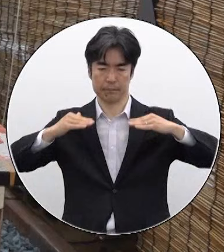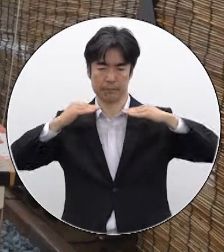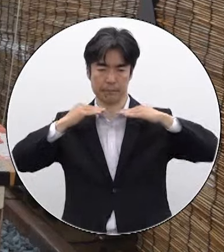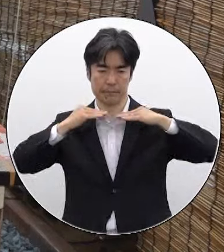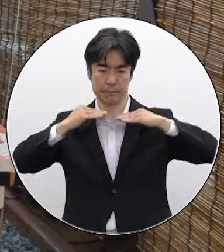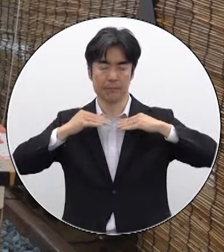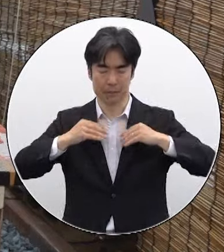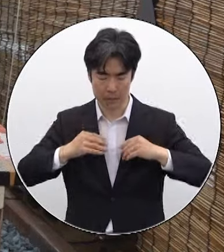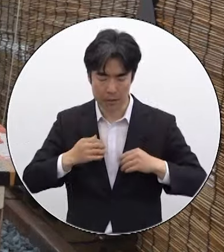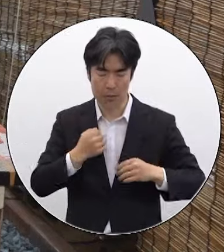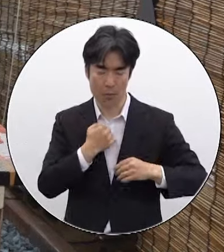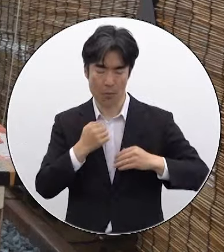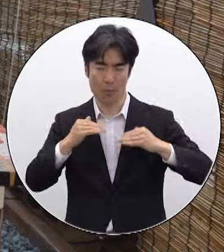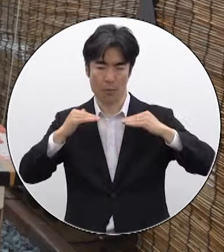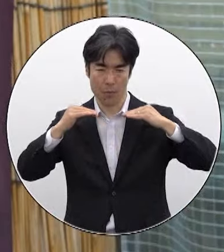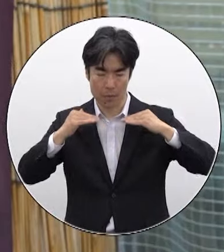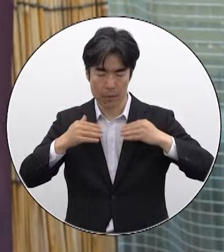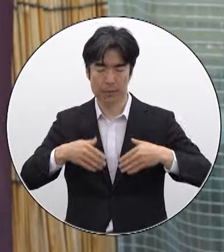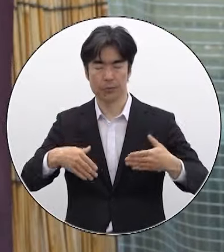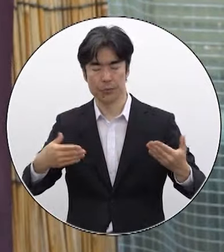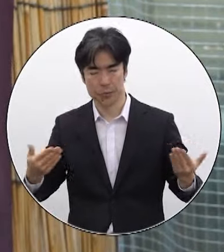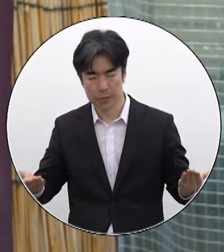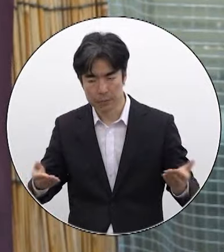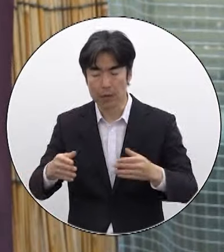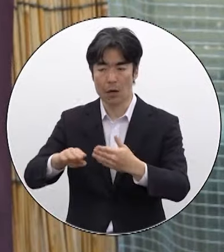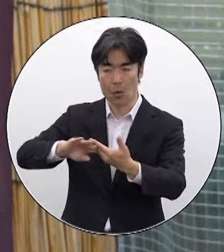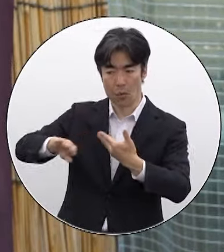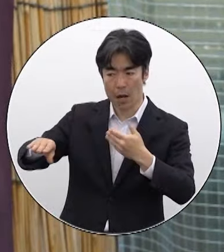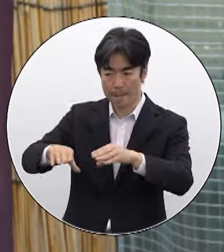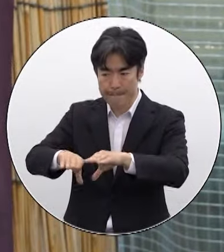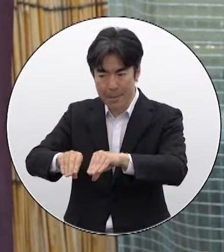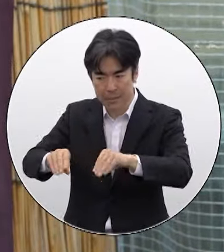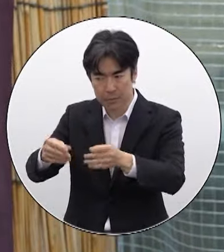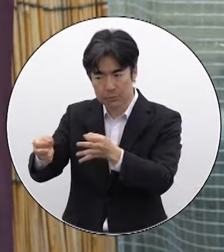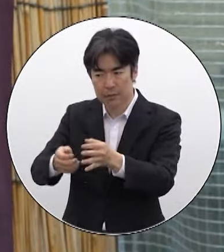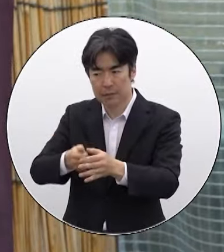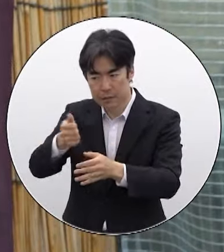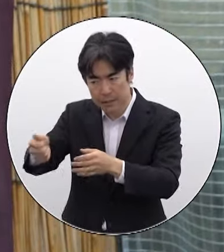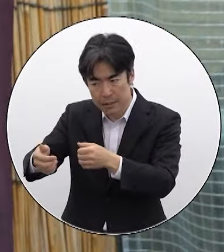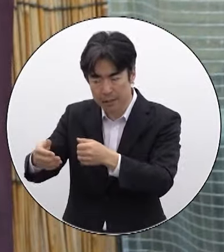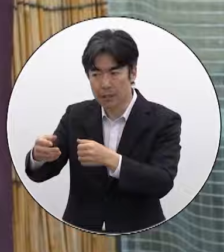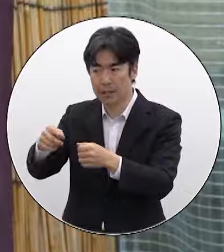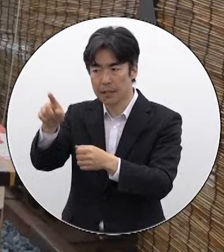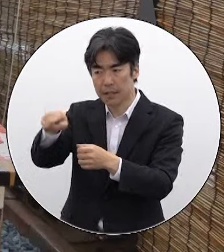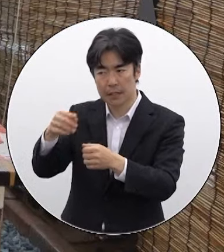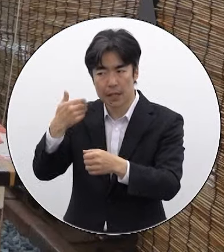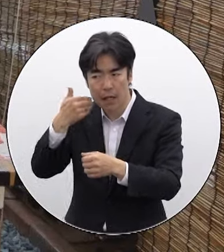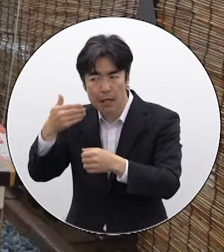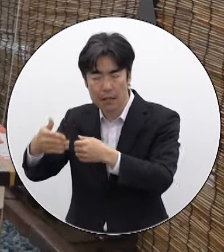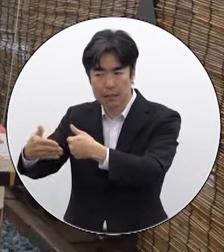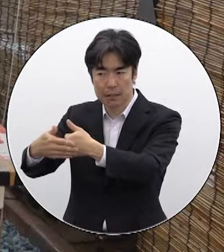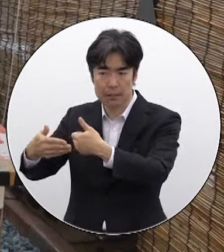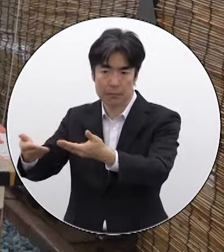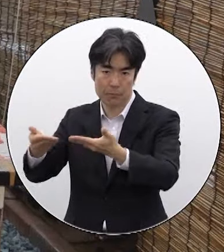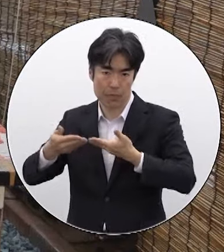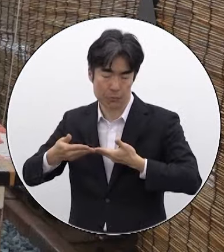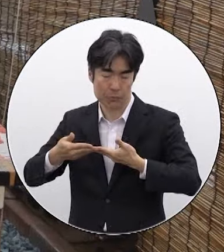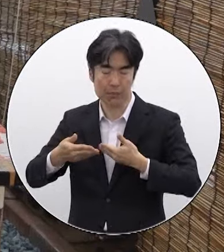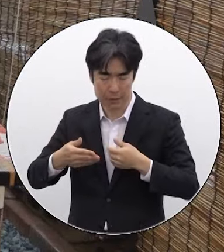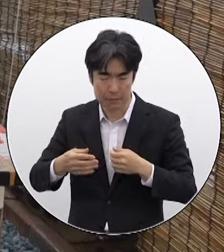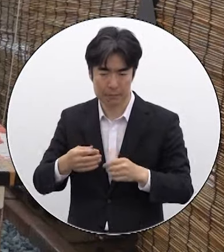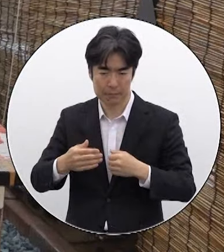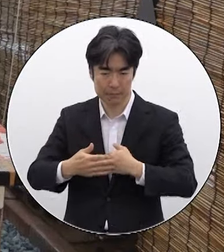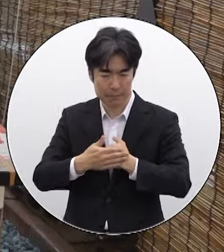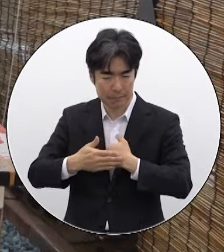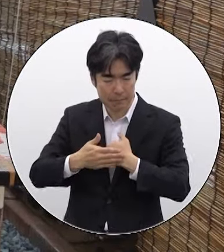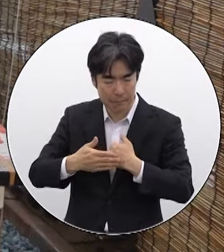って、はい、こうリラックスして整体とか行って、はい、やっぱりもうこう人の力を借りてっていうのも大事かなとは